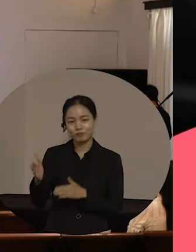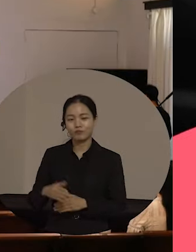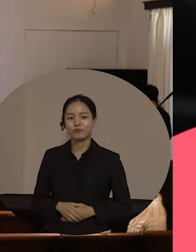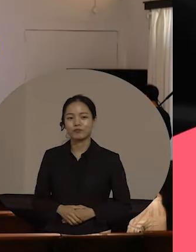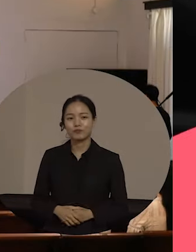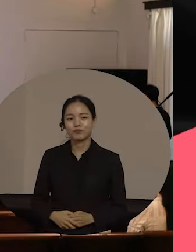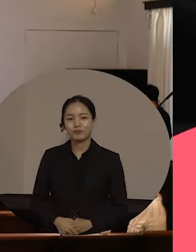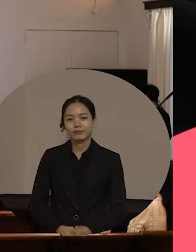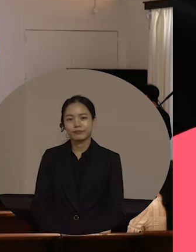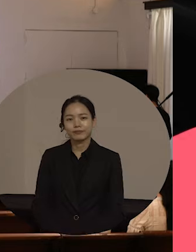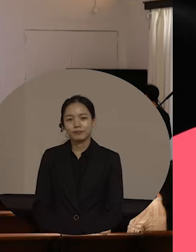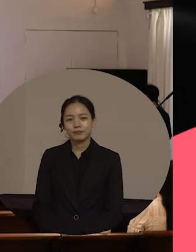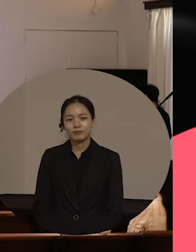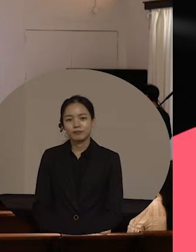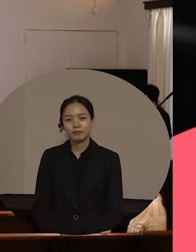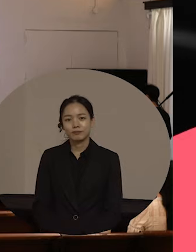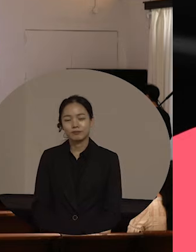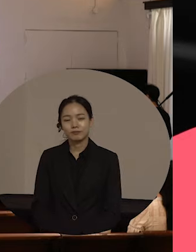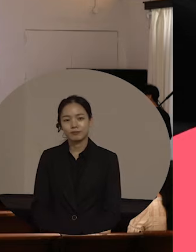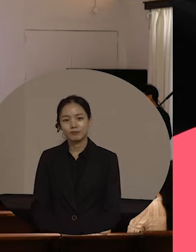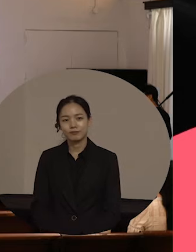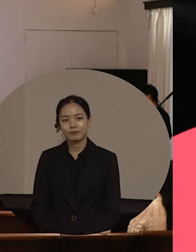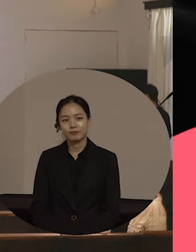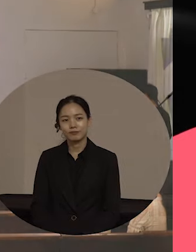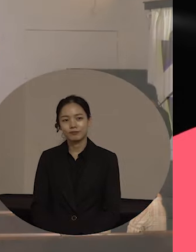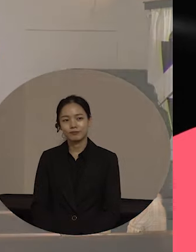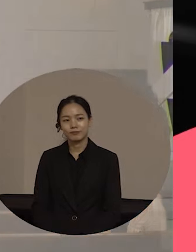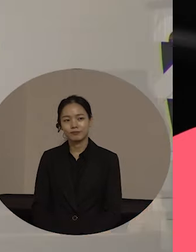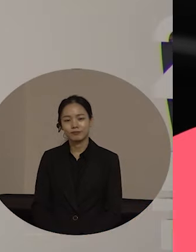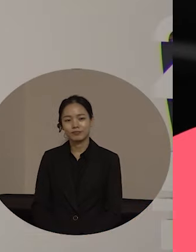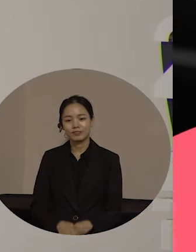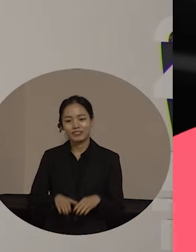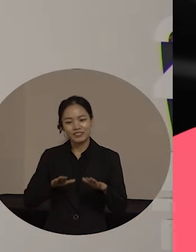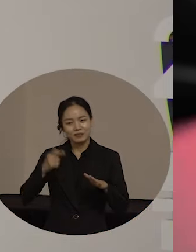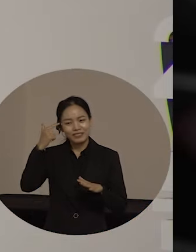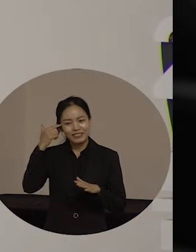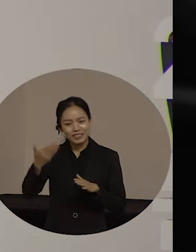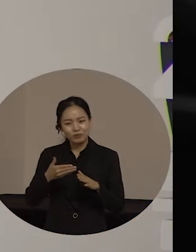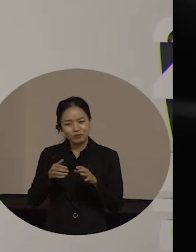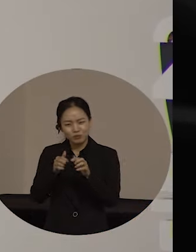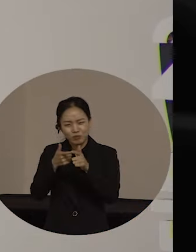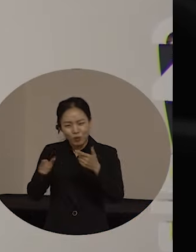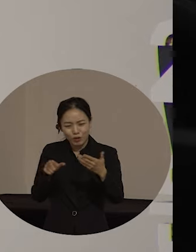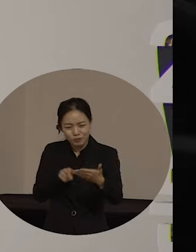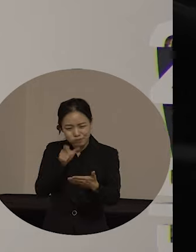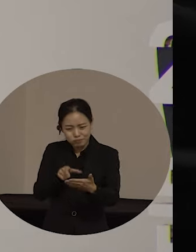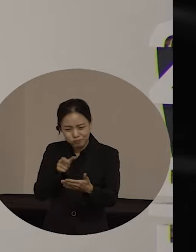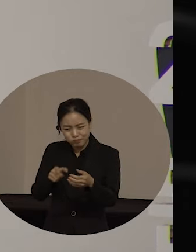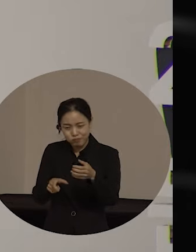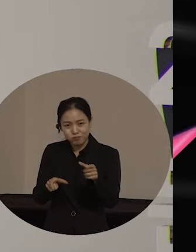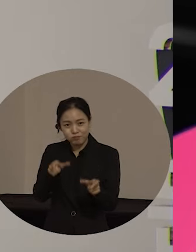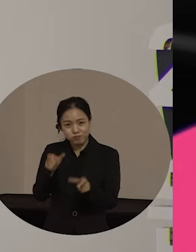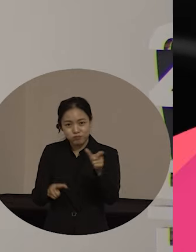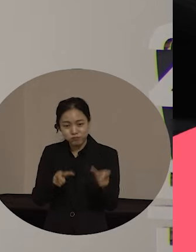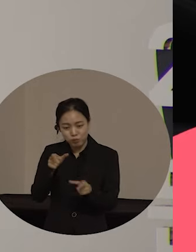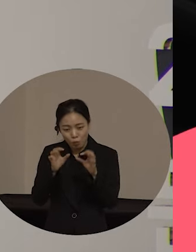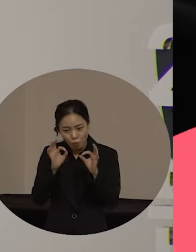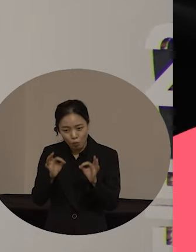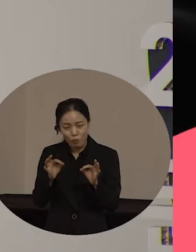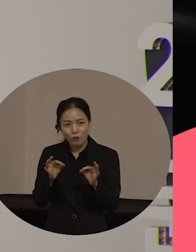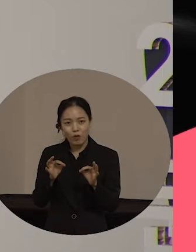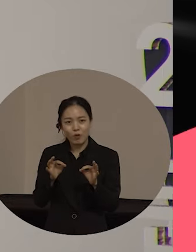드린 이유가 여기 주신 질문 중에 많은 부분이 뭐 시설적인 접근성 아니면